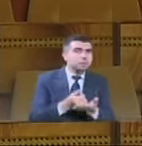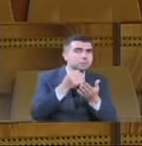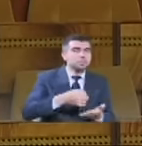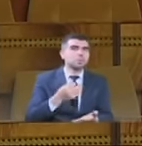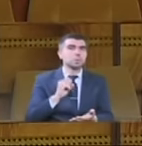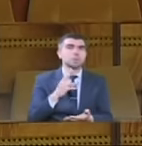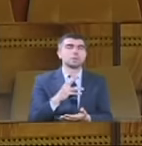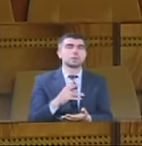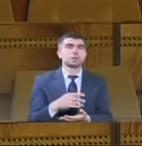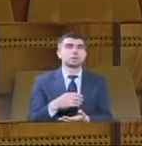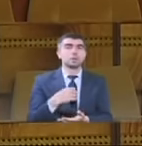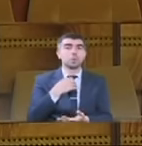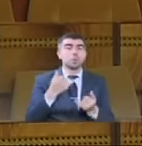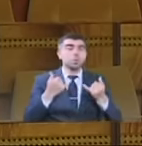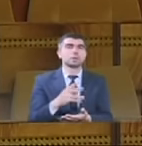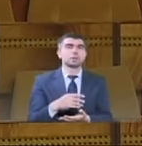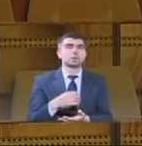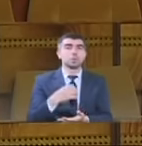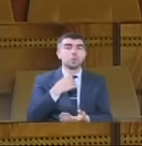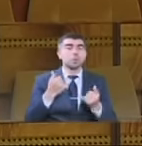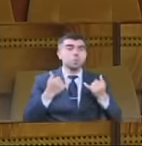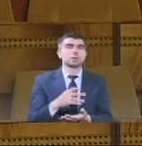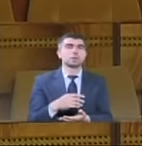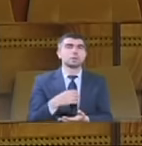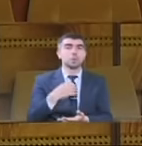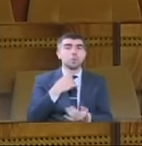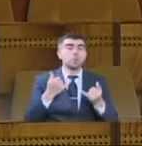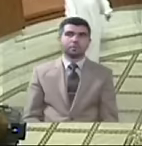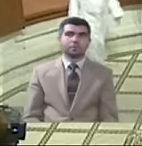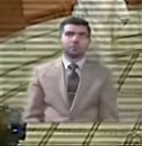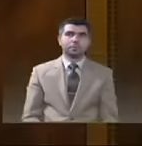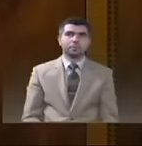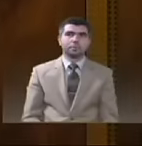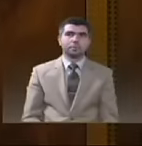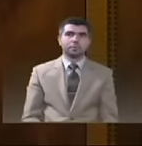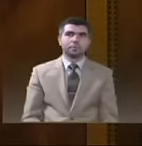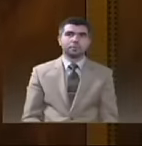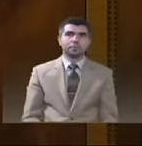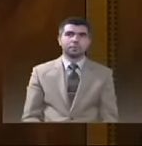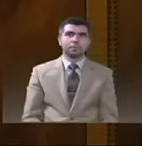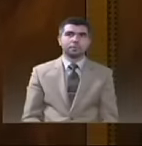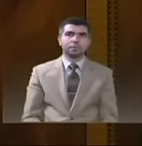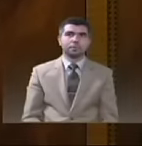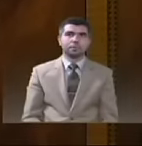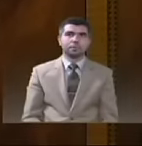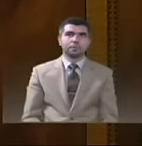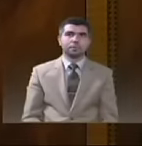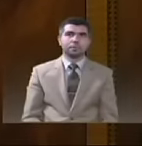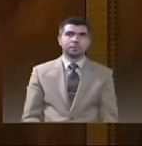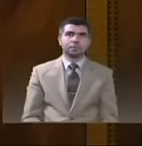احنا عندنا تنعيشوا فريق داخل هذه الوزيره داخل هذه الوزيره داخل هذه الوزيره انت هو السفير انت اكبر